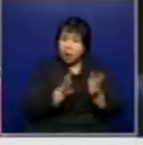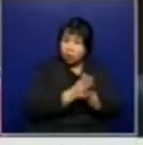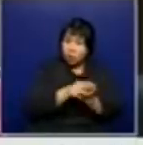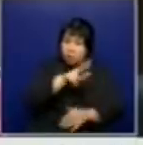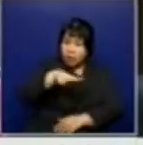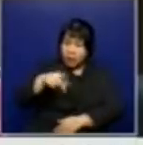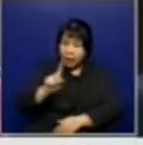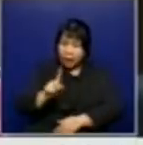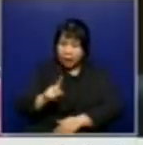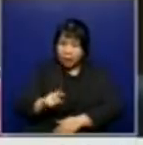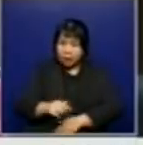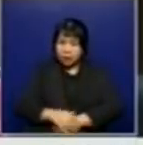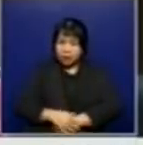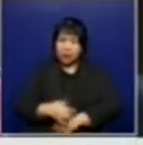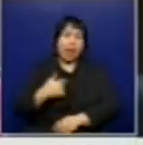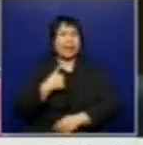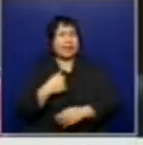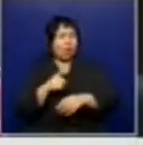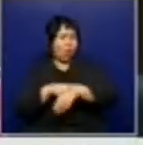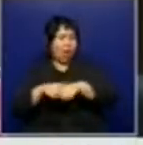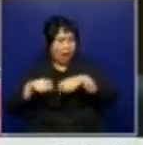านพูดอย่างนี้ผมตัดเวลาโทษบาดเจ็บนะฮะ